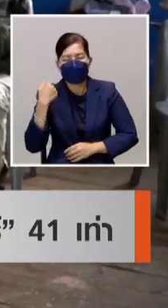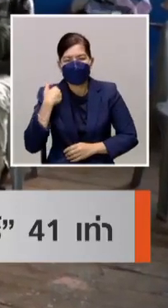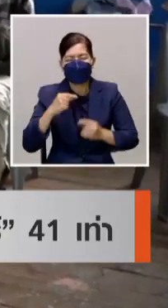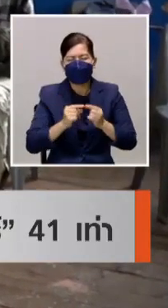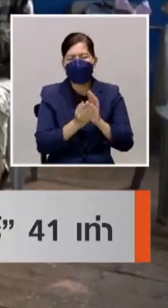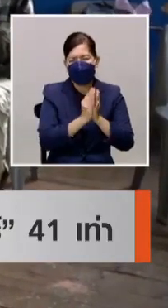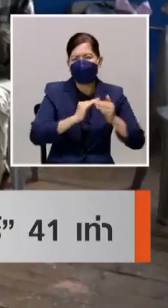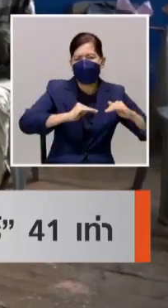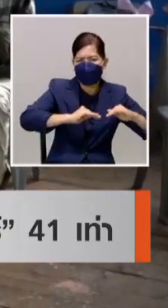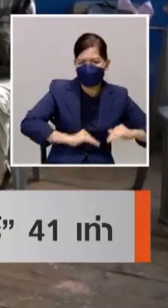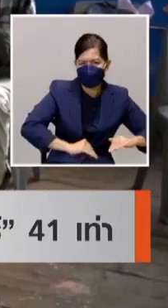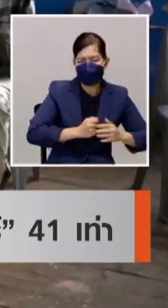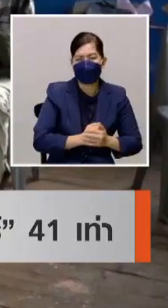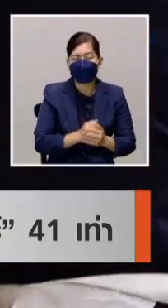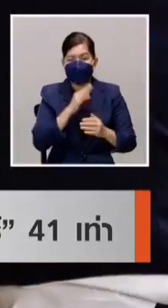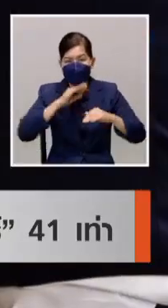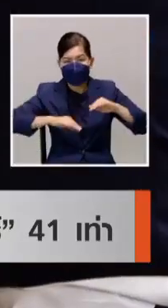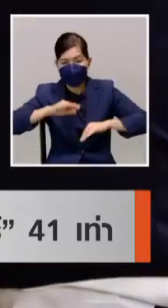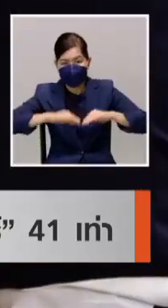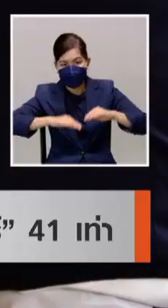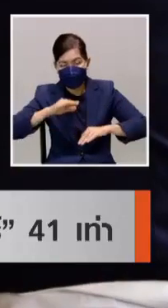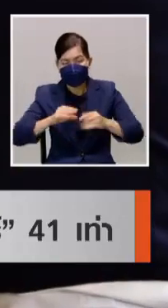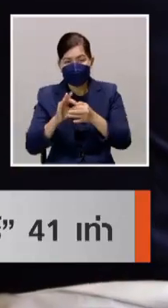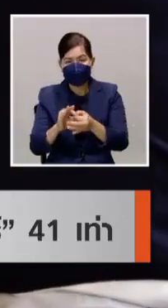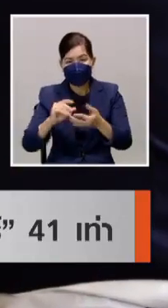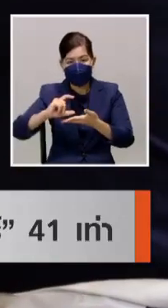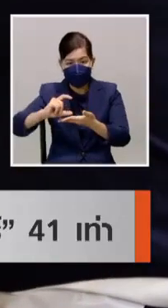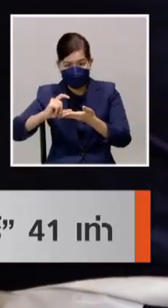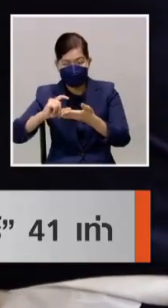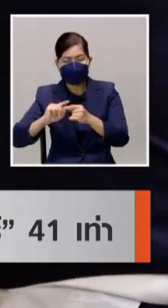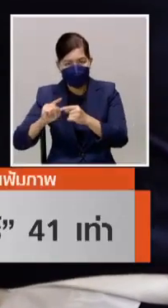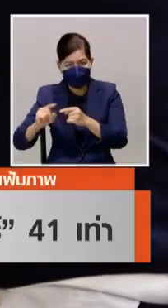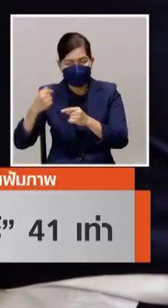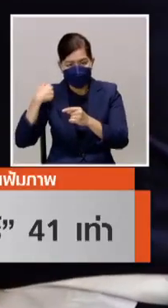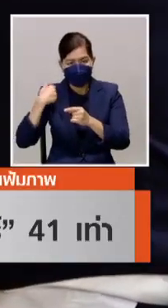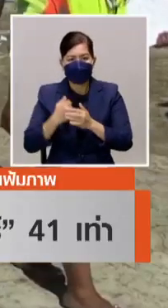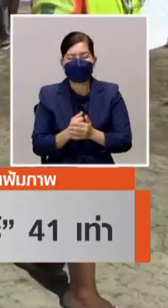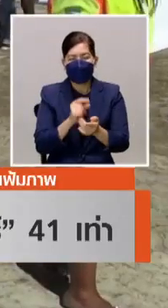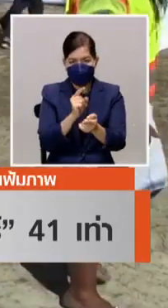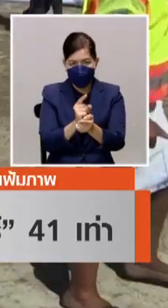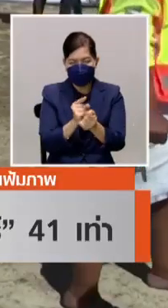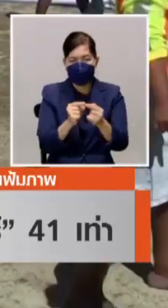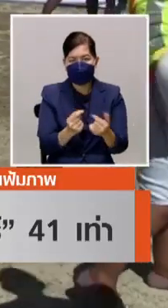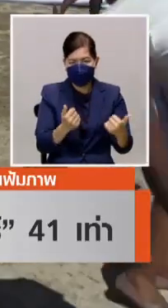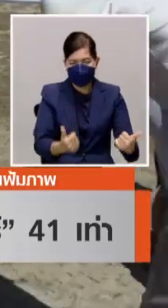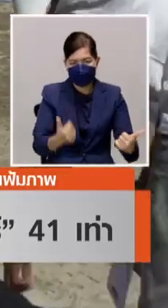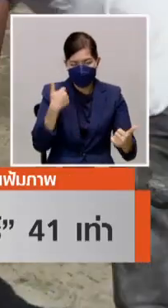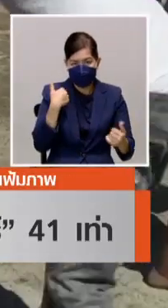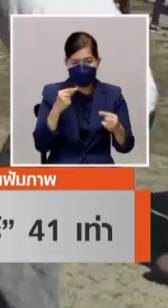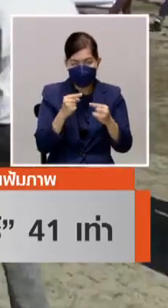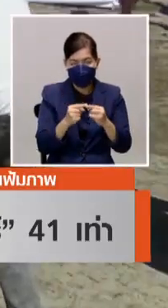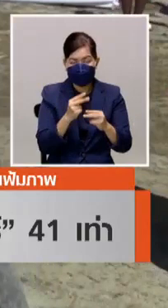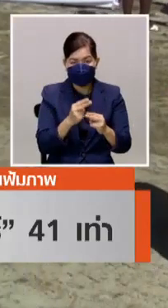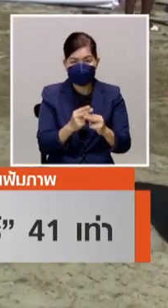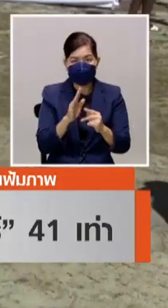เมื่อเทียบกันกับผลของวัคซีนที่มีต่อไวรัสโควิด-19 สายพันธุ์ก่อนหน้านี้โดยพบว่าระดับของแอนติบอดีล